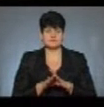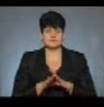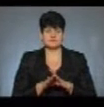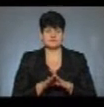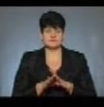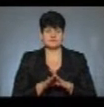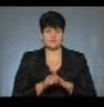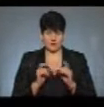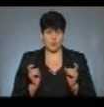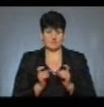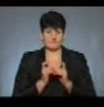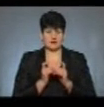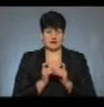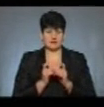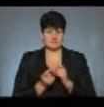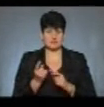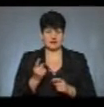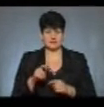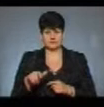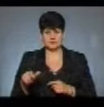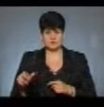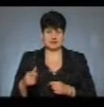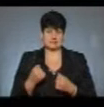скажімо, конфлікт виникав пішохода